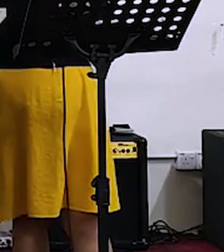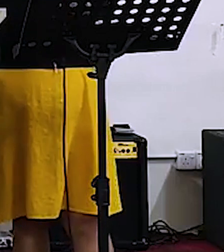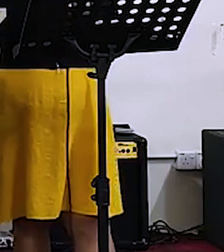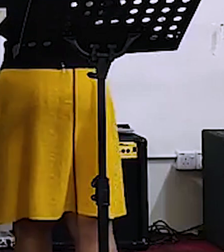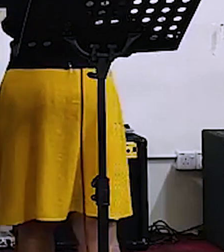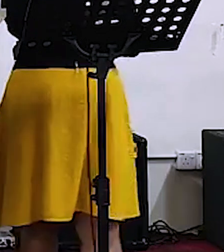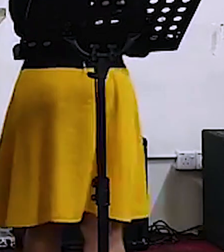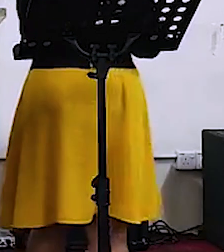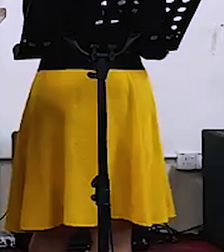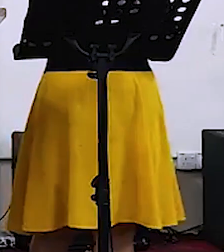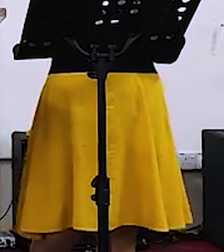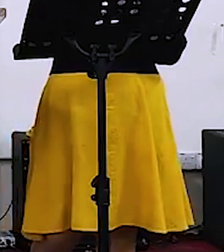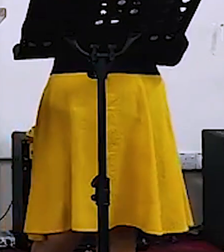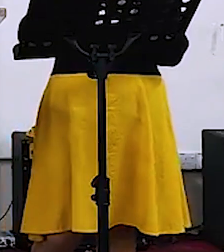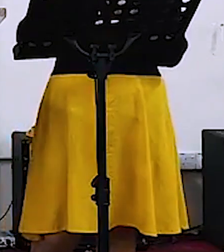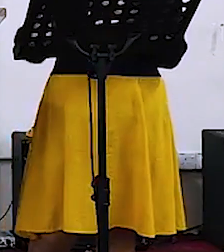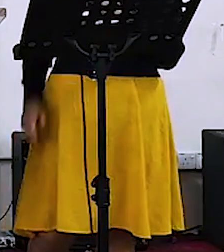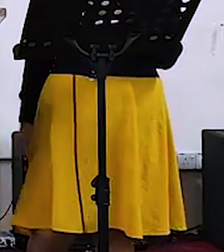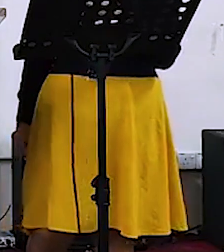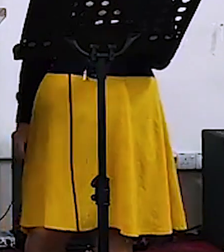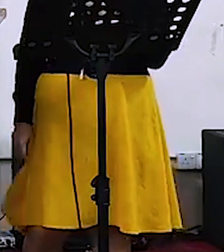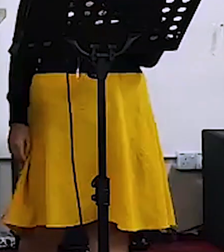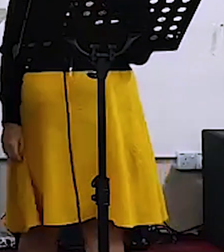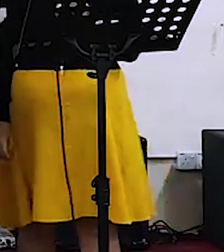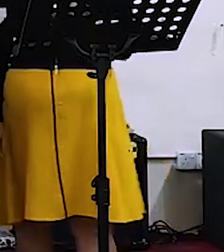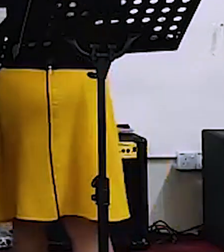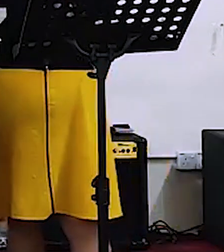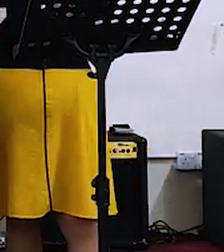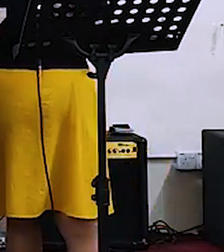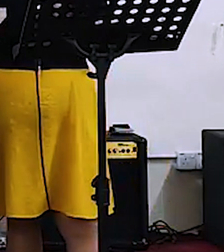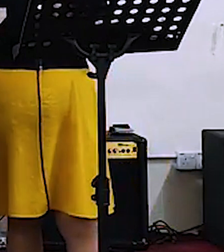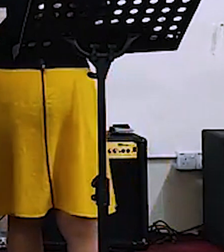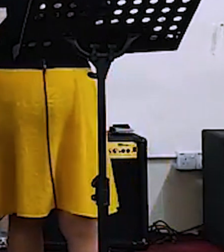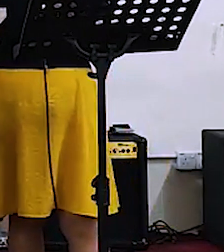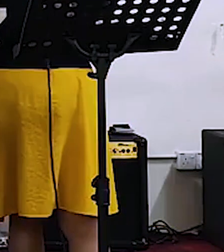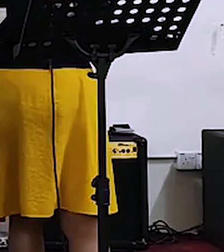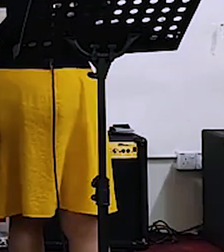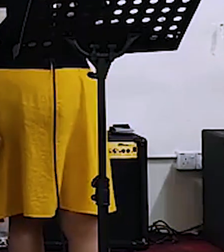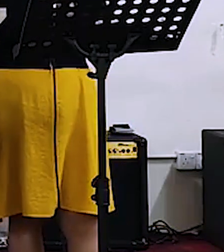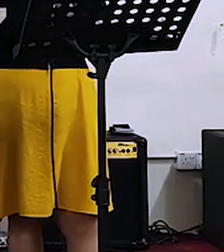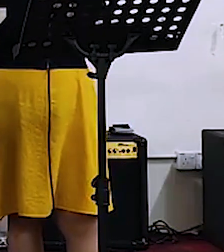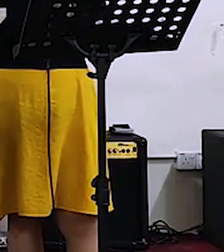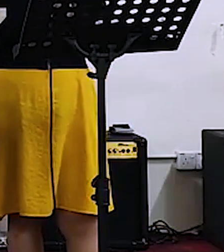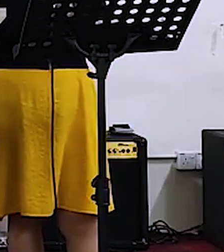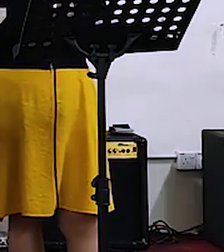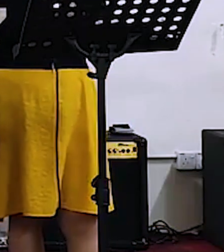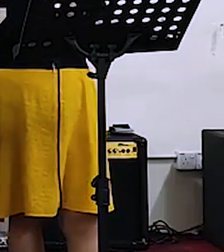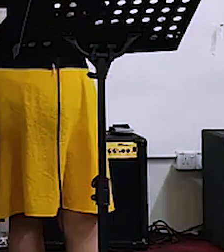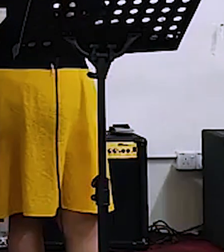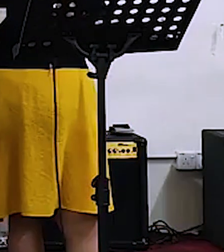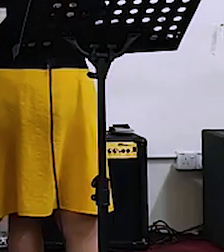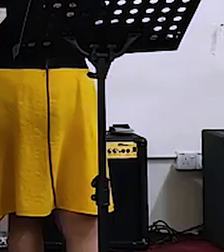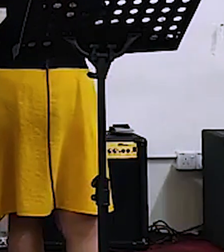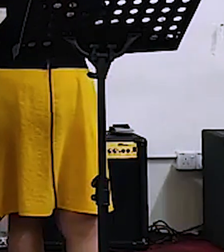两个字呢有一点的相同，但是呢，他们不完全的一样。 God, our Creator, our Father, for those of us who accept Him